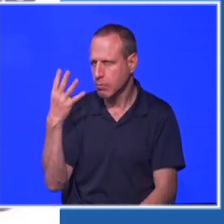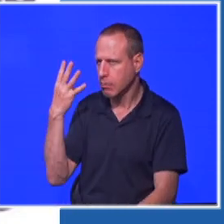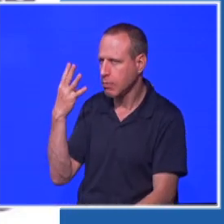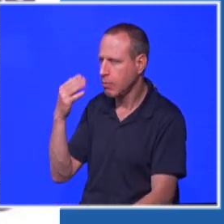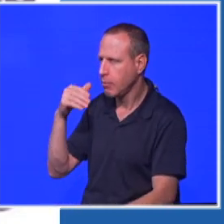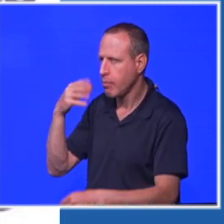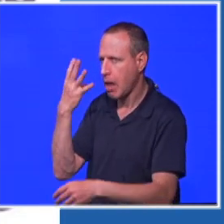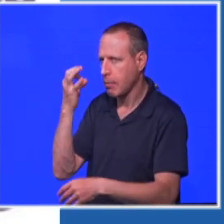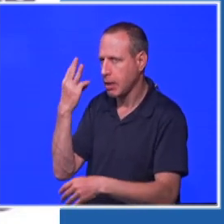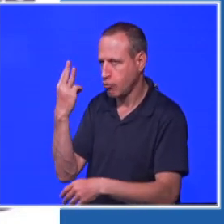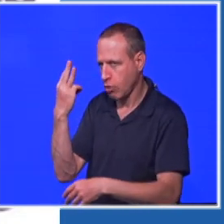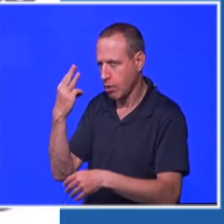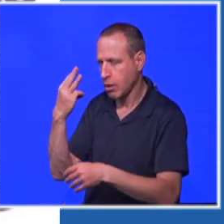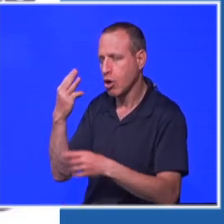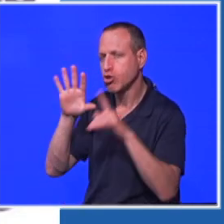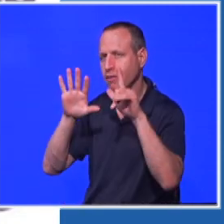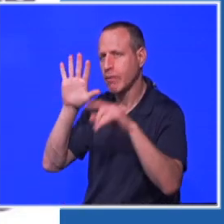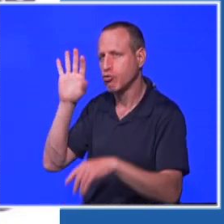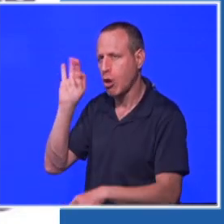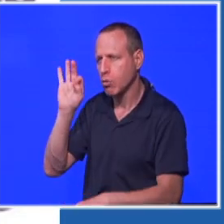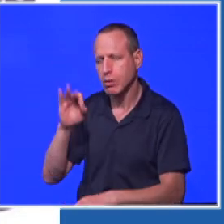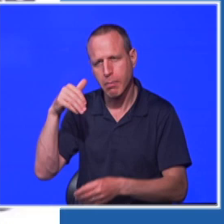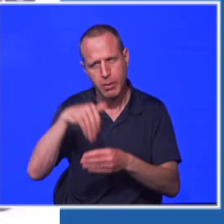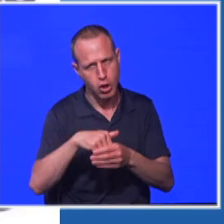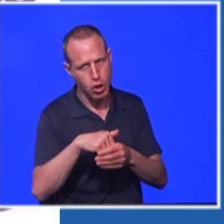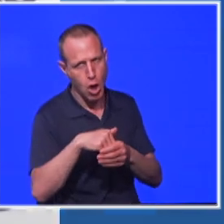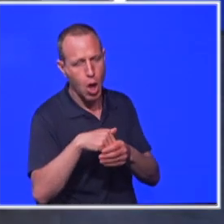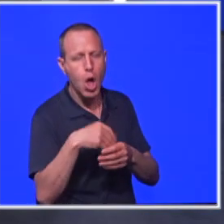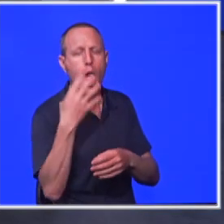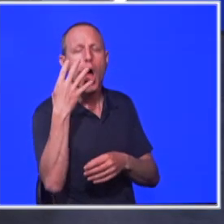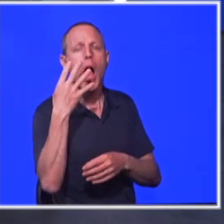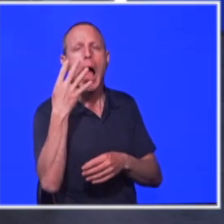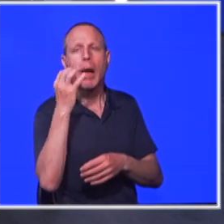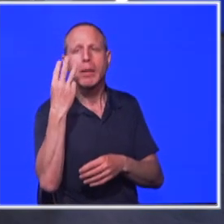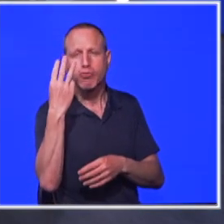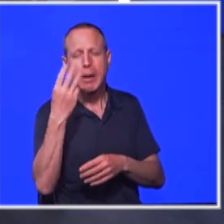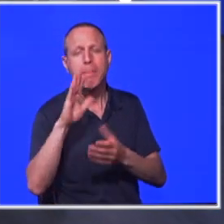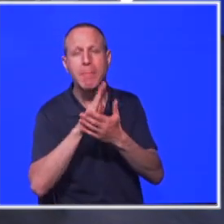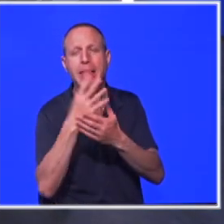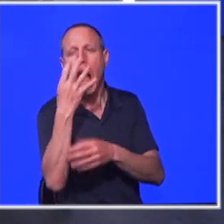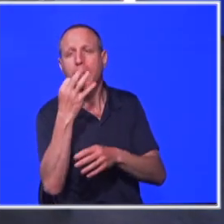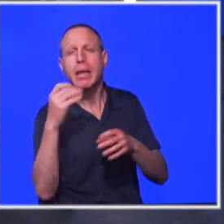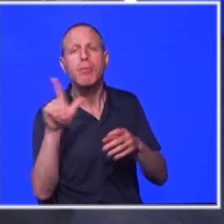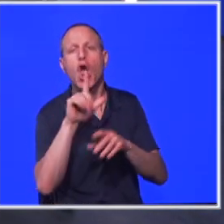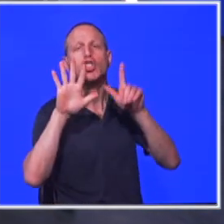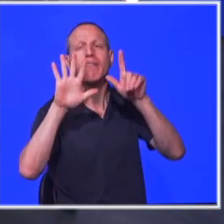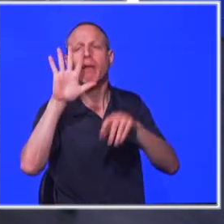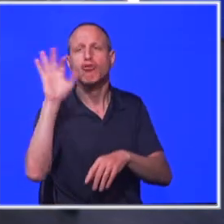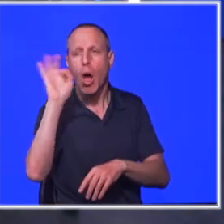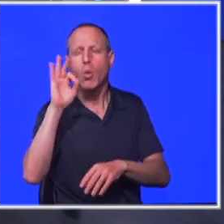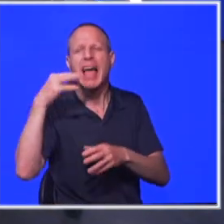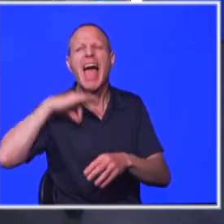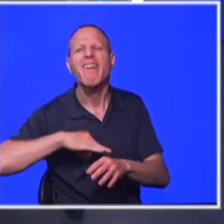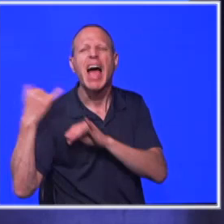שקלים, 75%? בוא נהיה לארג'ים, בין 40% ל-75% זה רווח